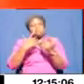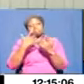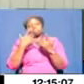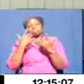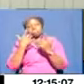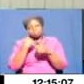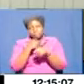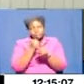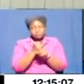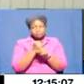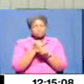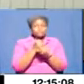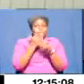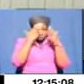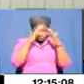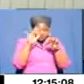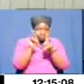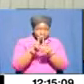hili.